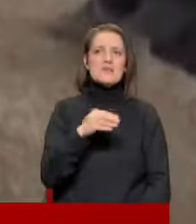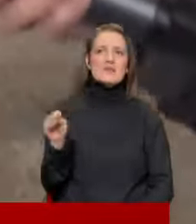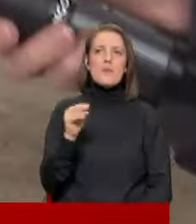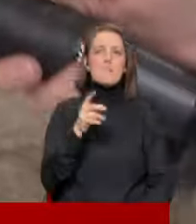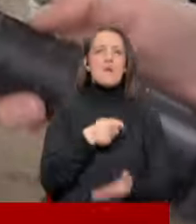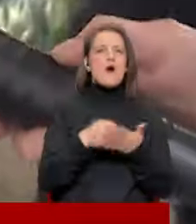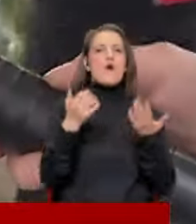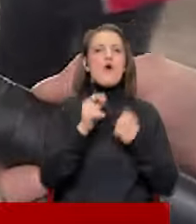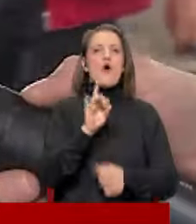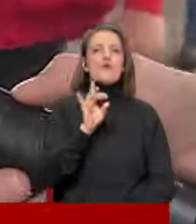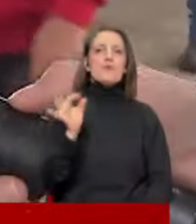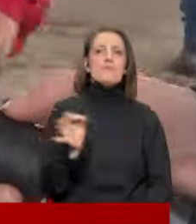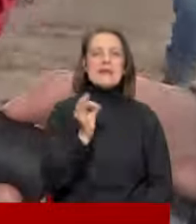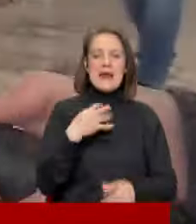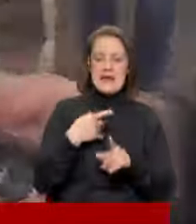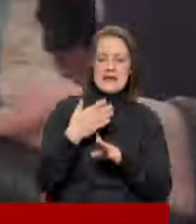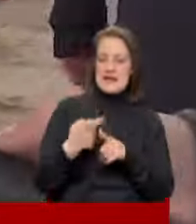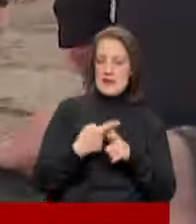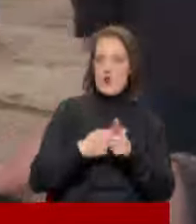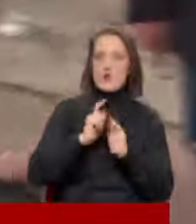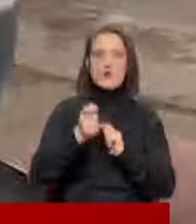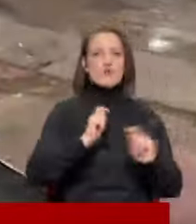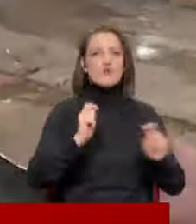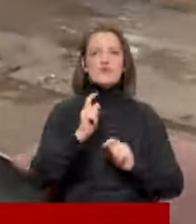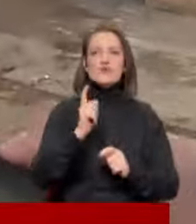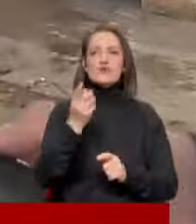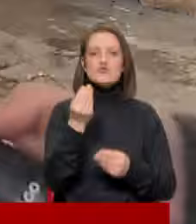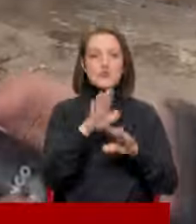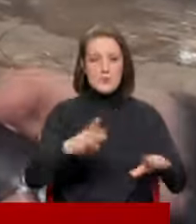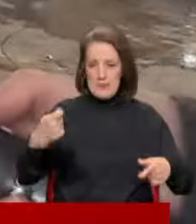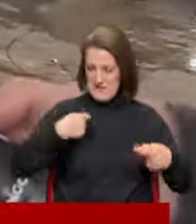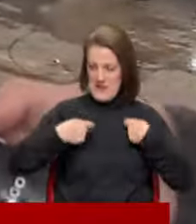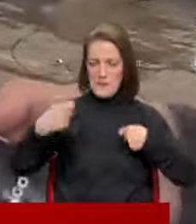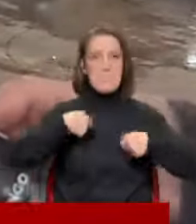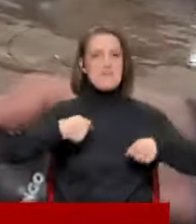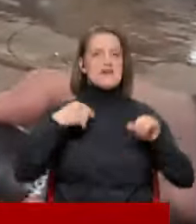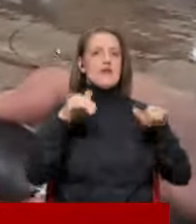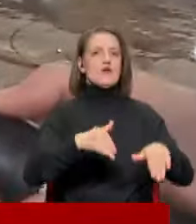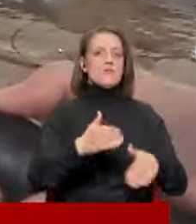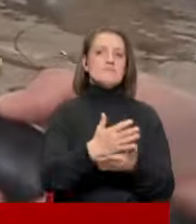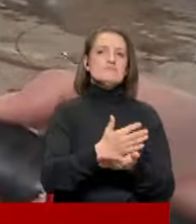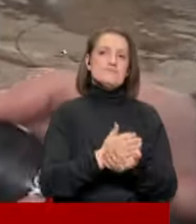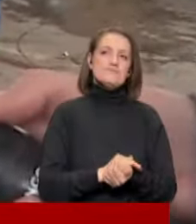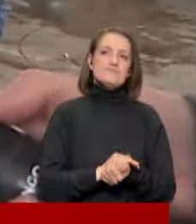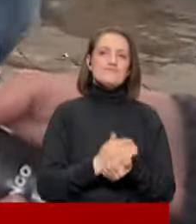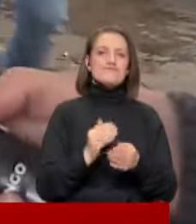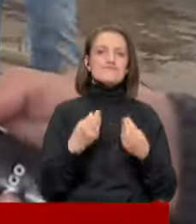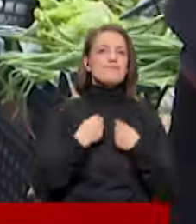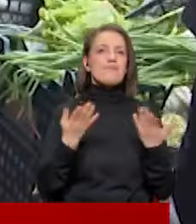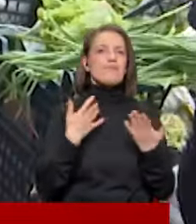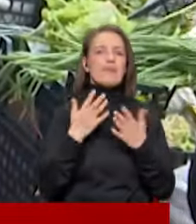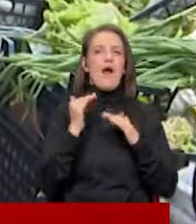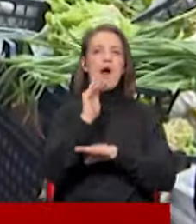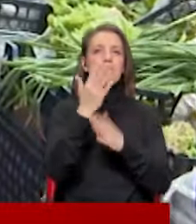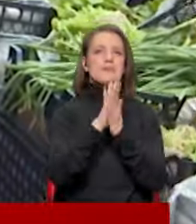alıyorum 14 milyar lira kira veriyorum Çoluk çocuk verirse pazara geliyoruz verme sürünüyoruz hayatımız